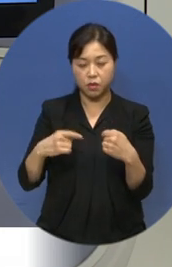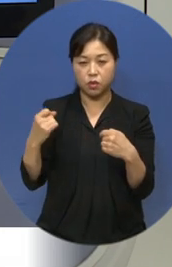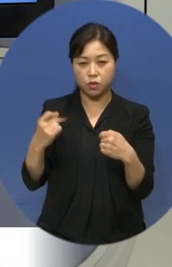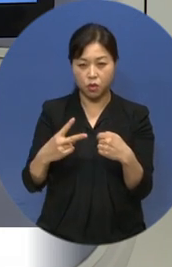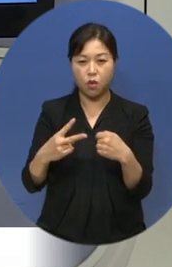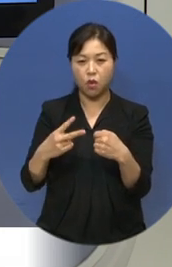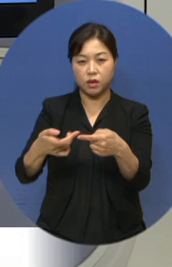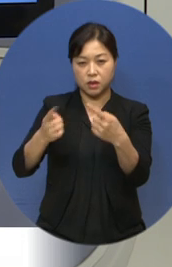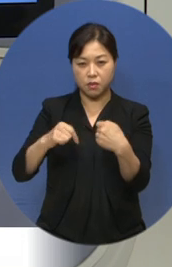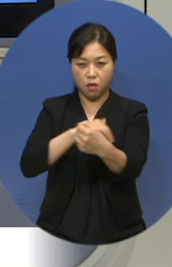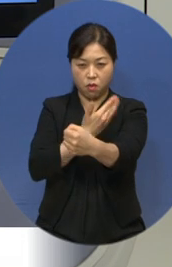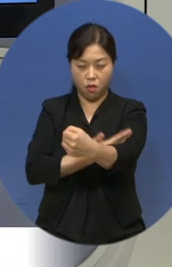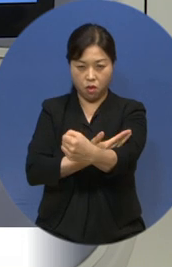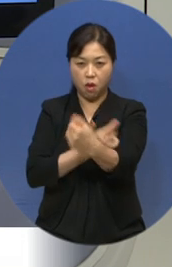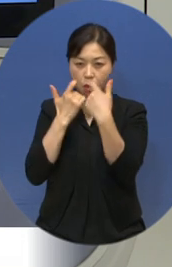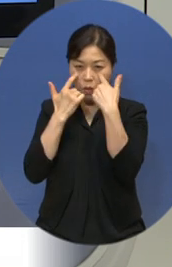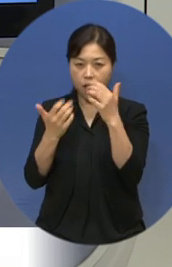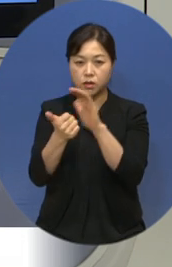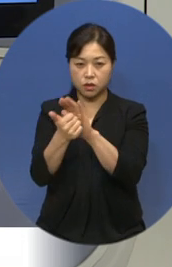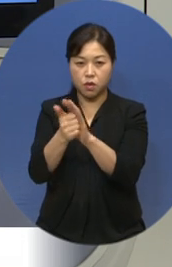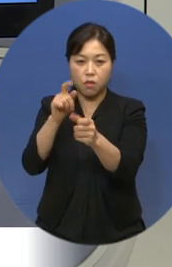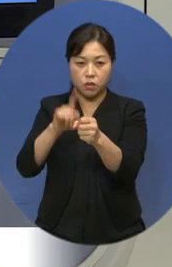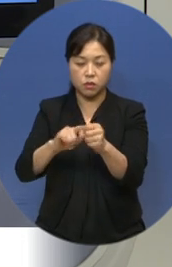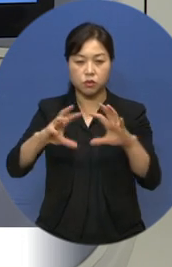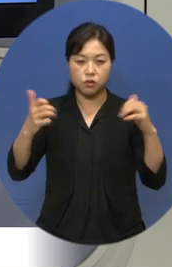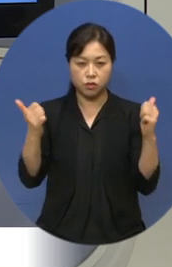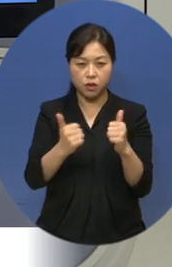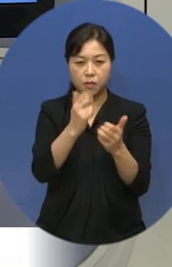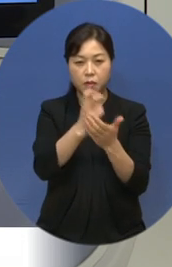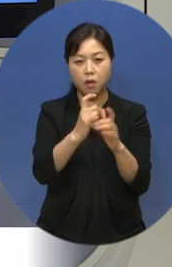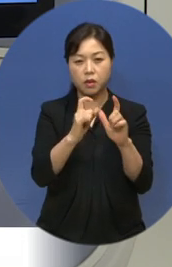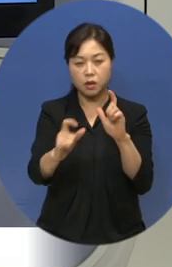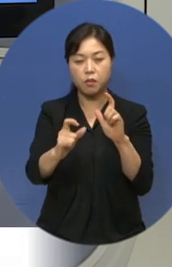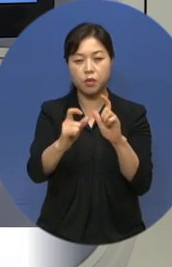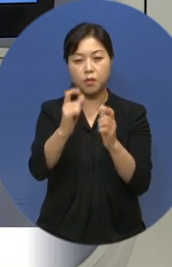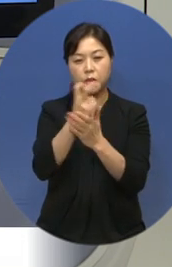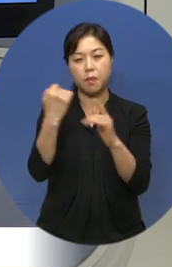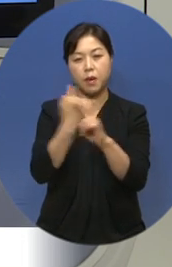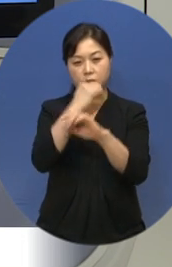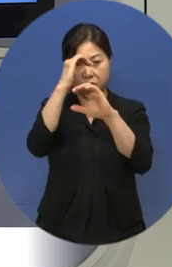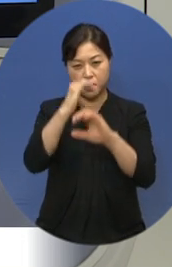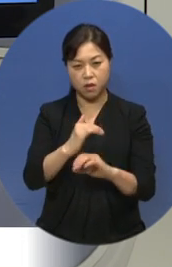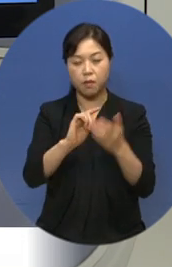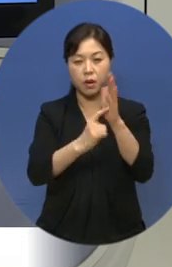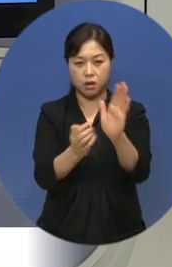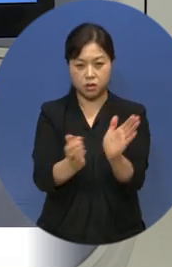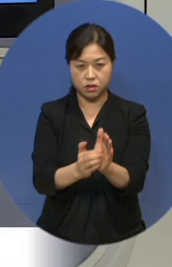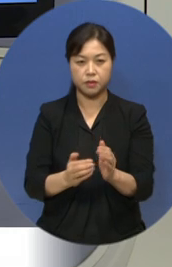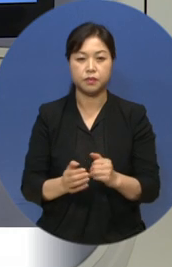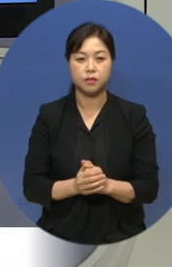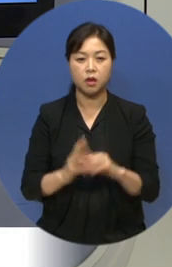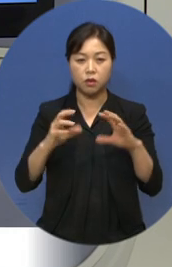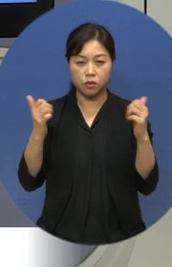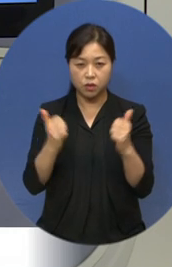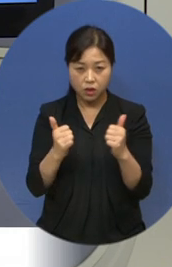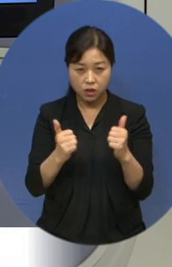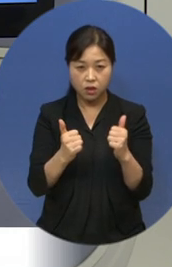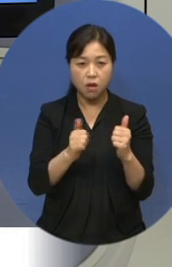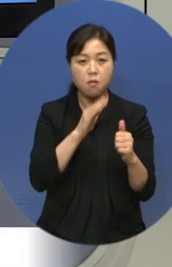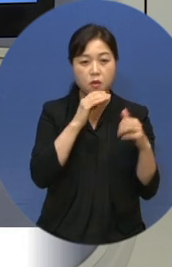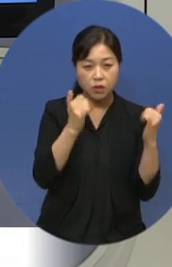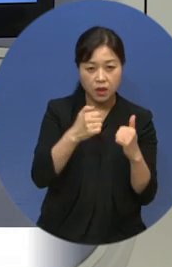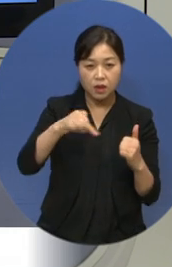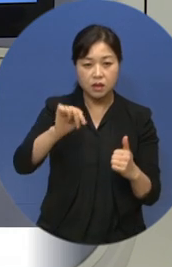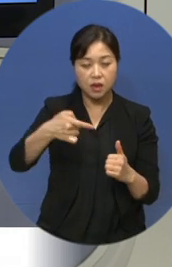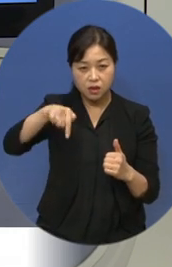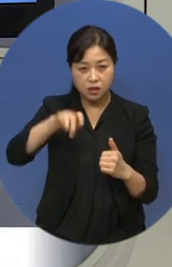참정권을 보장하기 위한 국회 법 일부개정법률안을 발휘했습니다 국회는 보내 이와 상임위